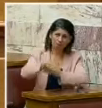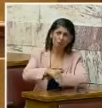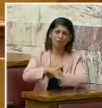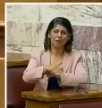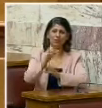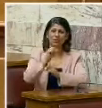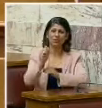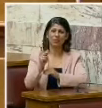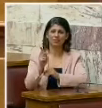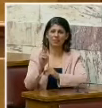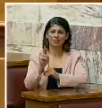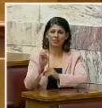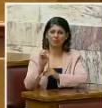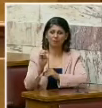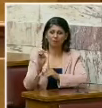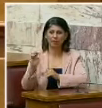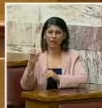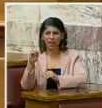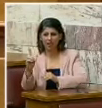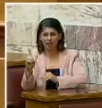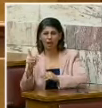δεν το βλέπετε. Δεν το βλέπετε, κύριε Τσίπρα.